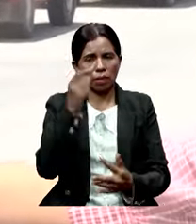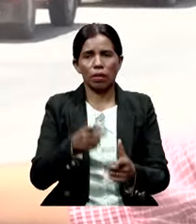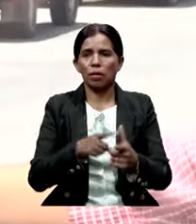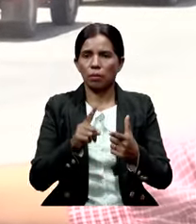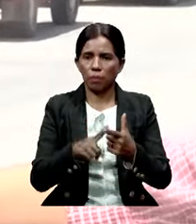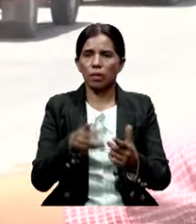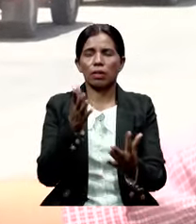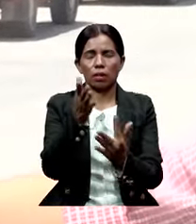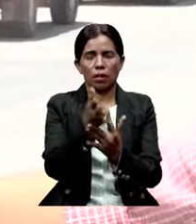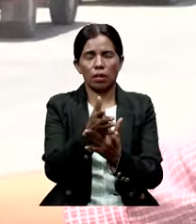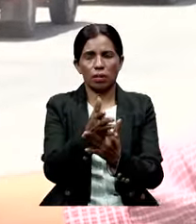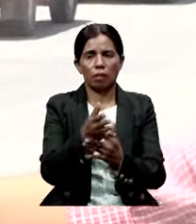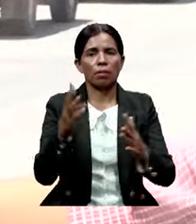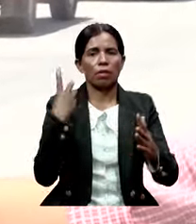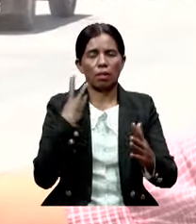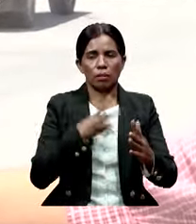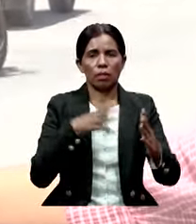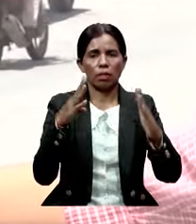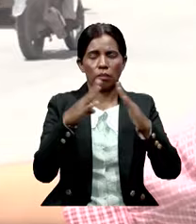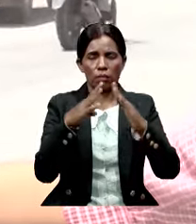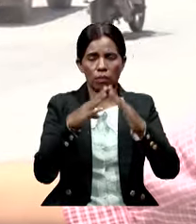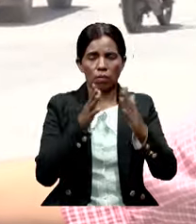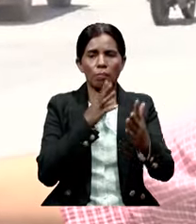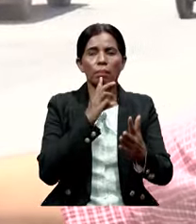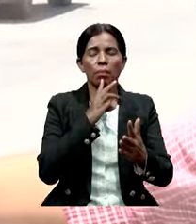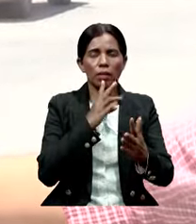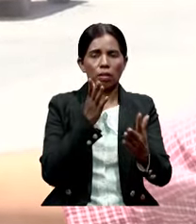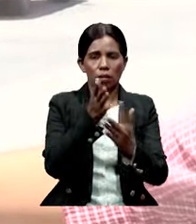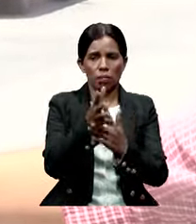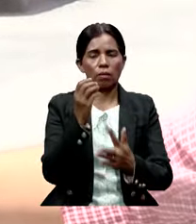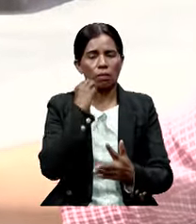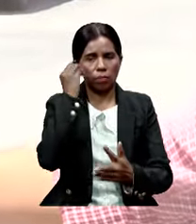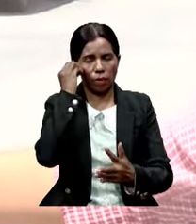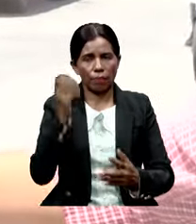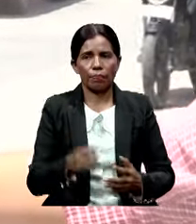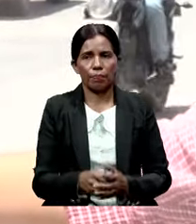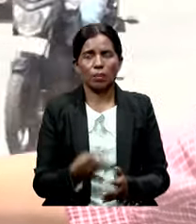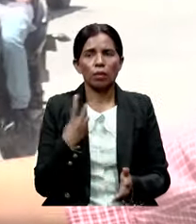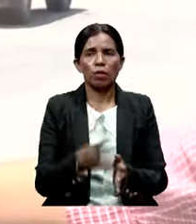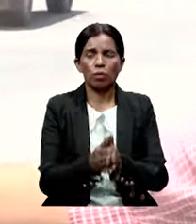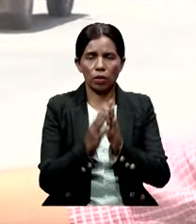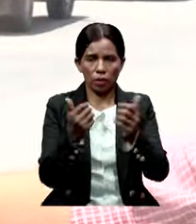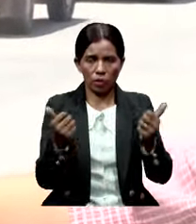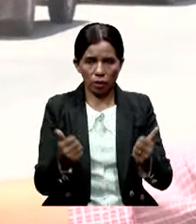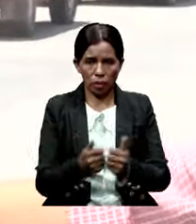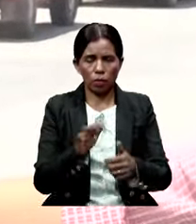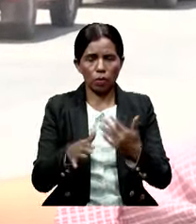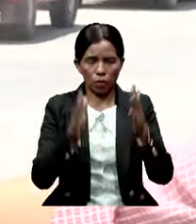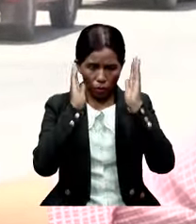to uma laran. Ida ne mak ami akara hato ba autoridades sira para vele fo atensão